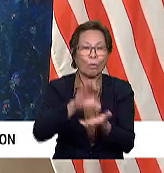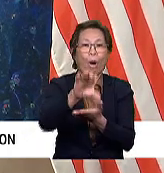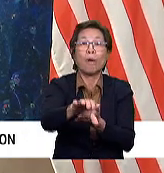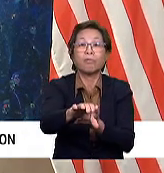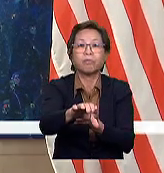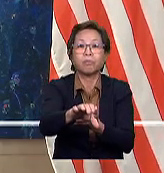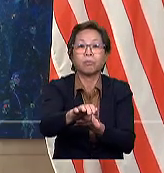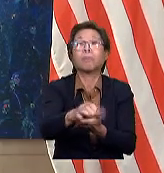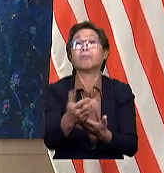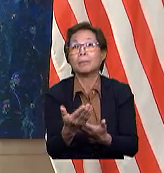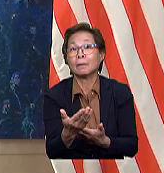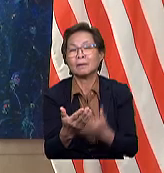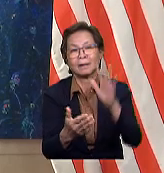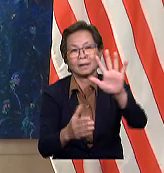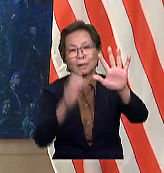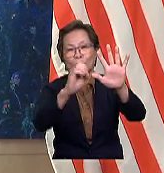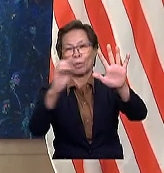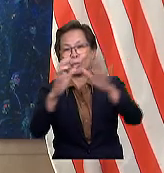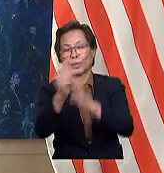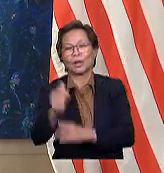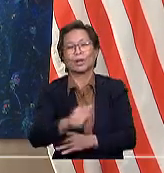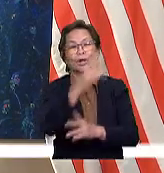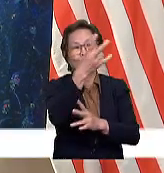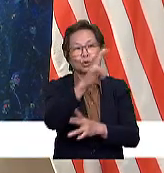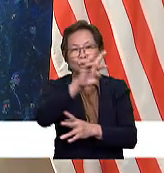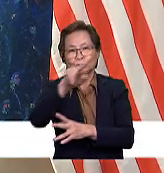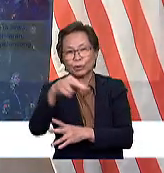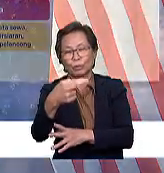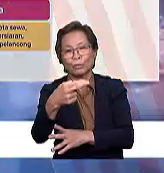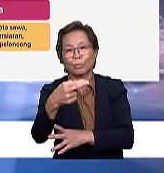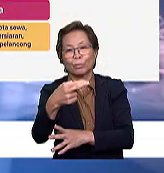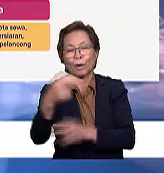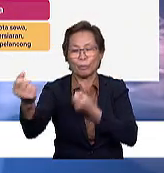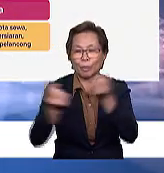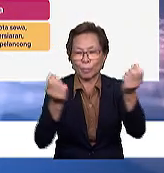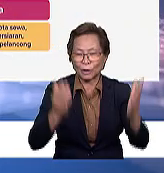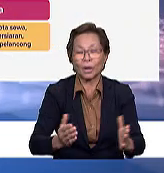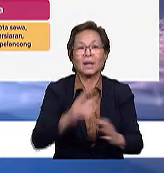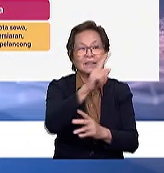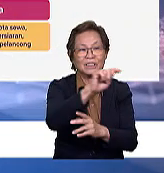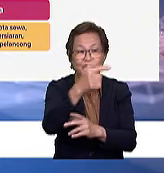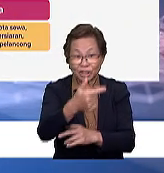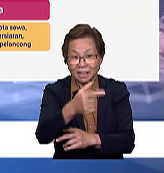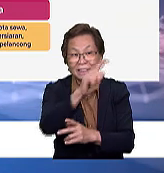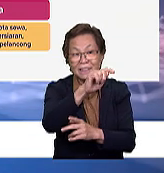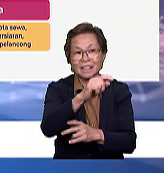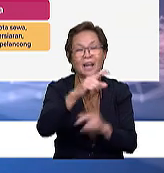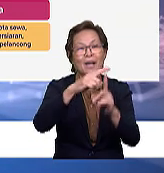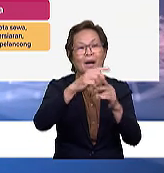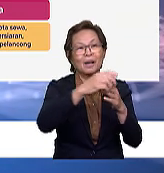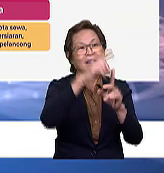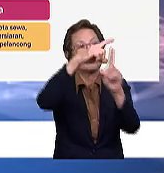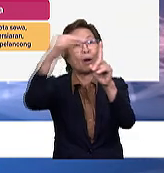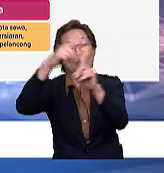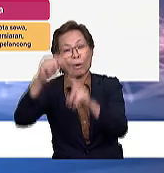of sebanyak 500 Ringgit pada rp17.000 pemandu pelancong Rp40.000